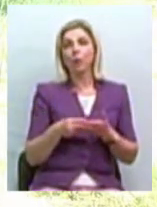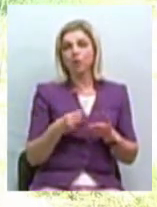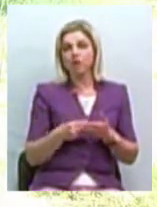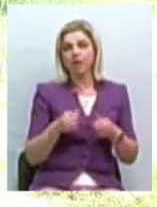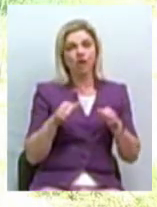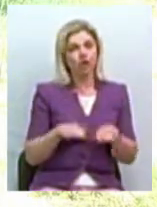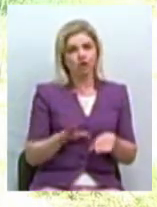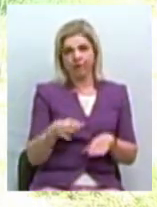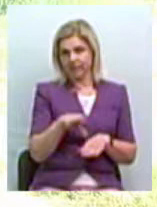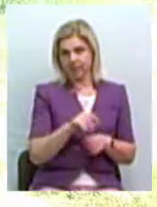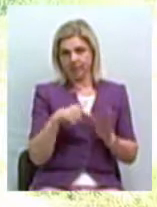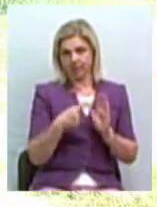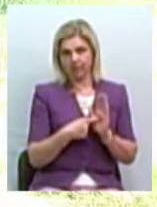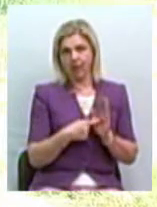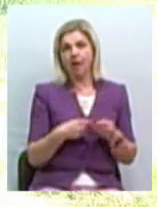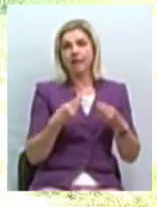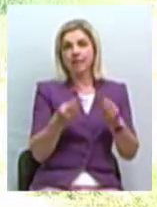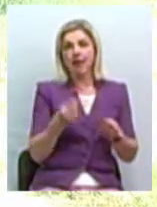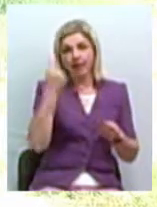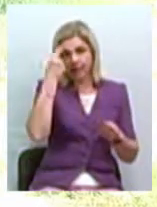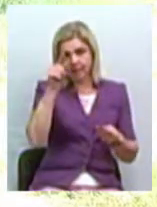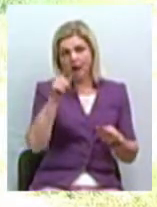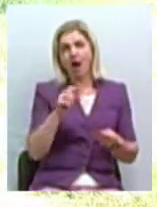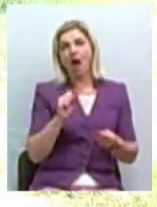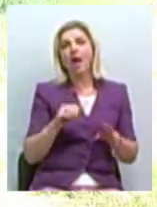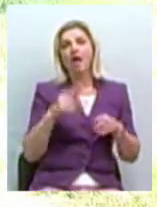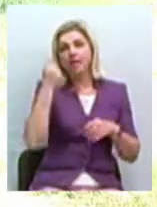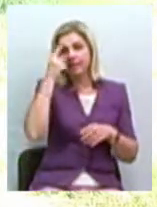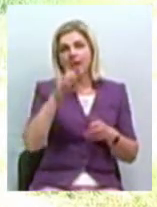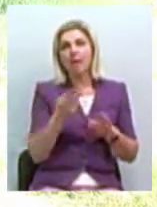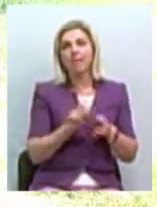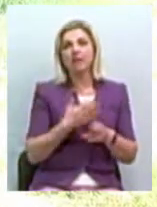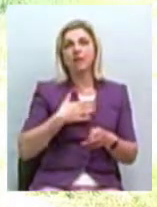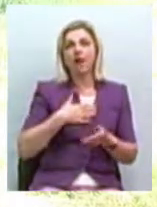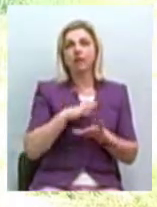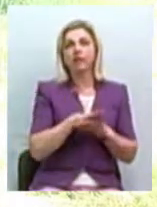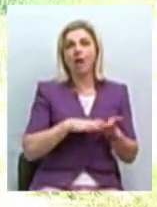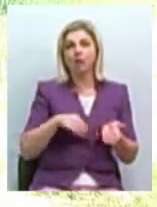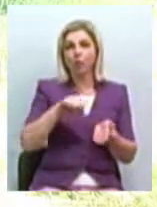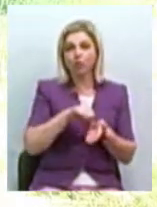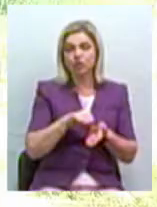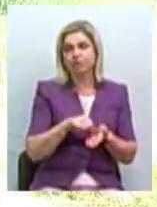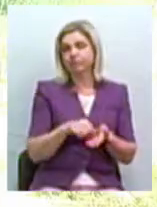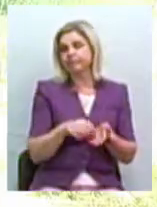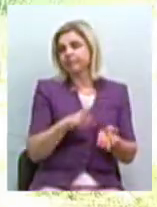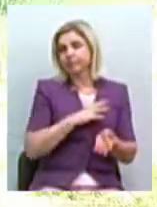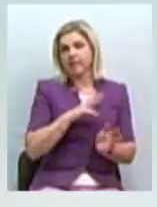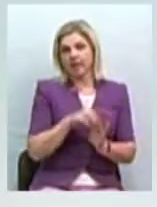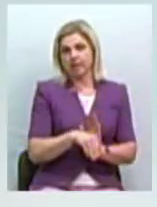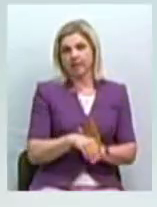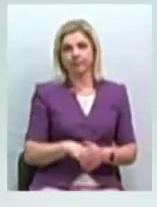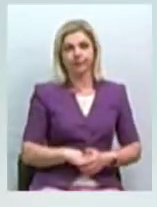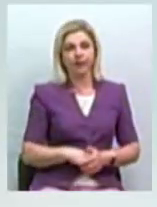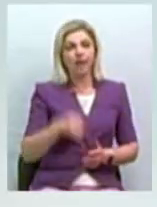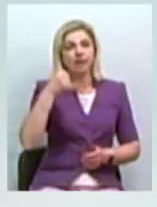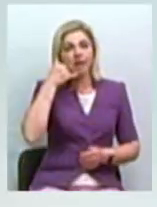Ми дали ідею, але ідея без нашої подальшої участі чомусь просто гине і все.